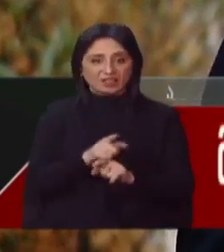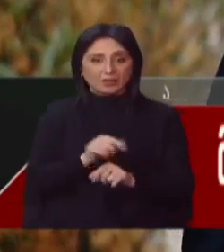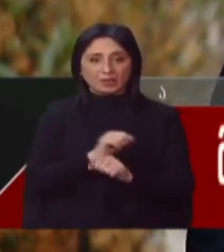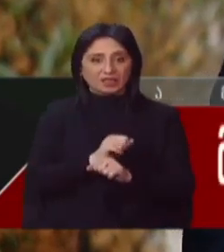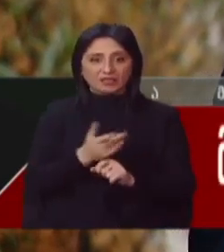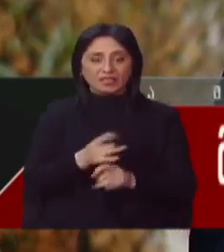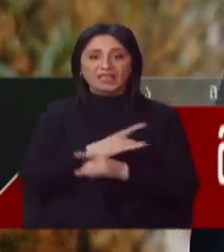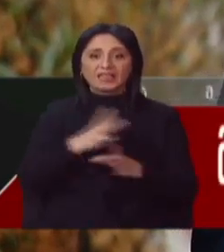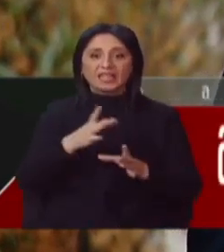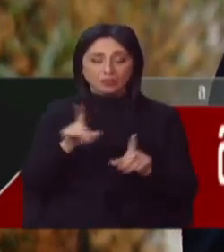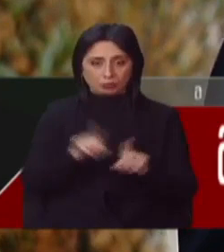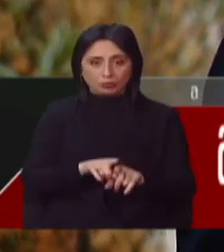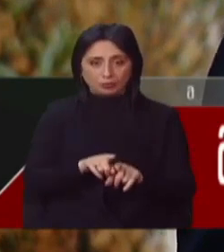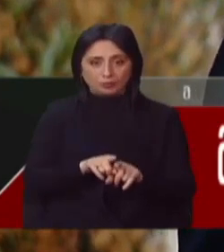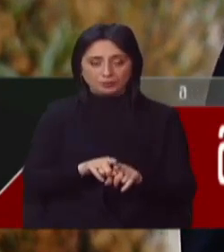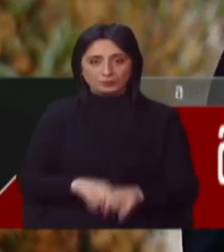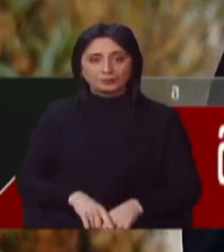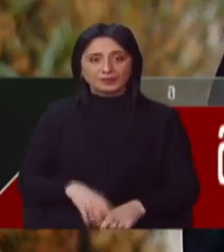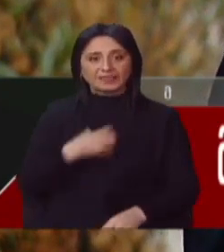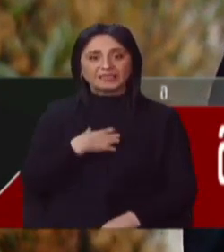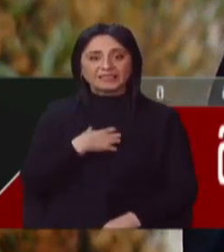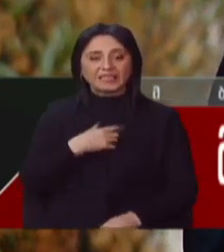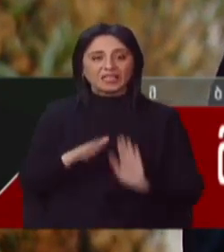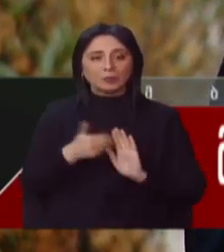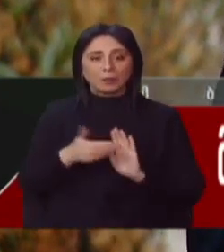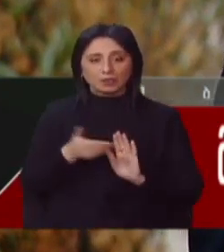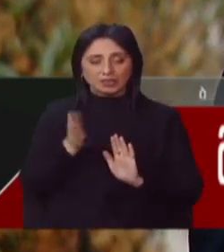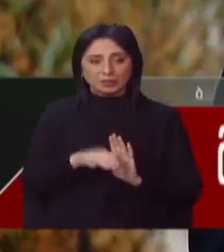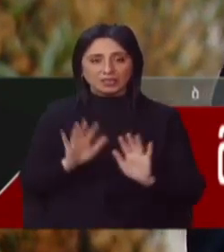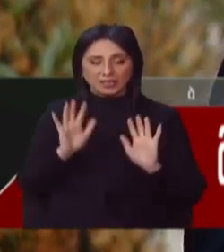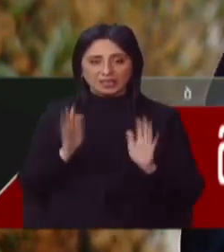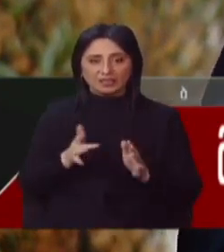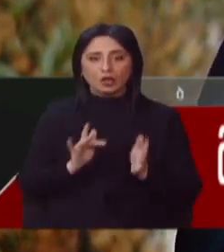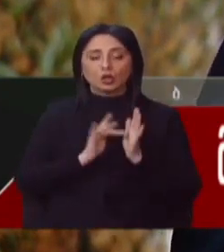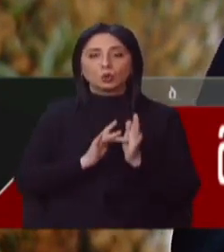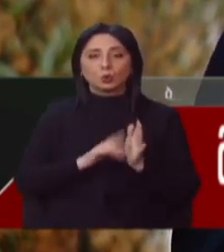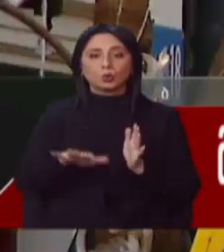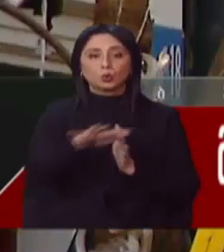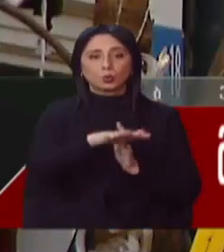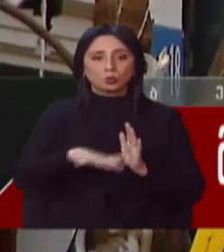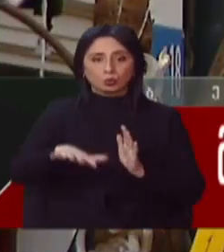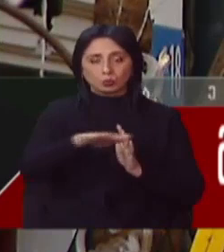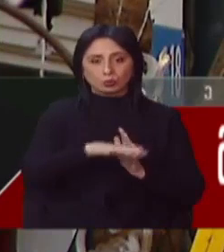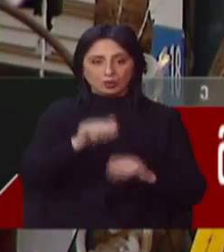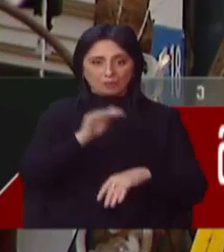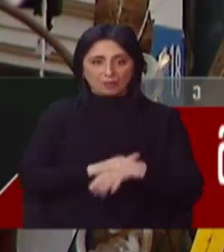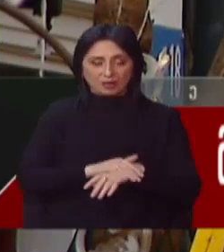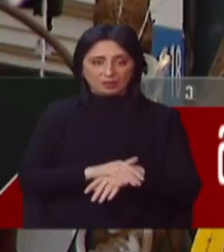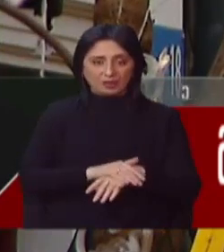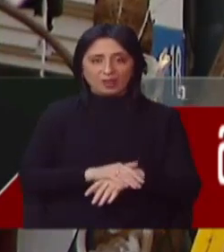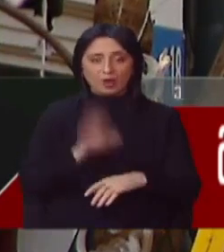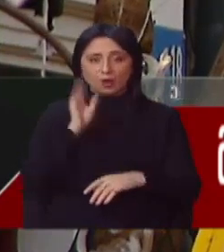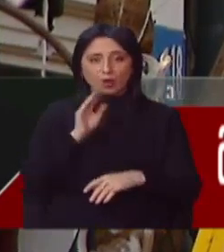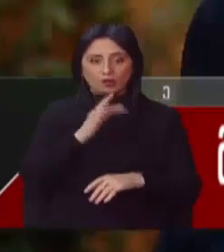და საზდრესასაულო დღეებში. ძირითადად გამოძახება მაინც ხდება ტურისტული უბნებიდან, ფაქტია სახეზე,